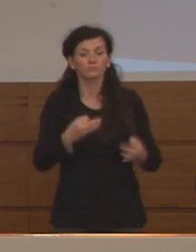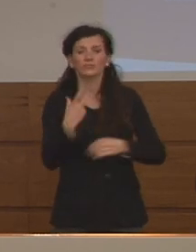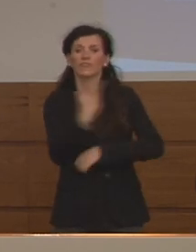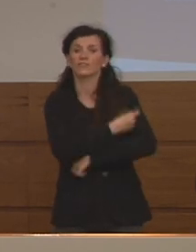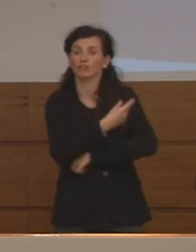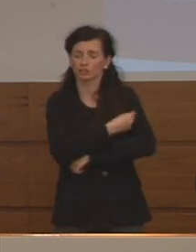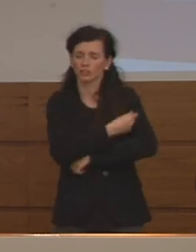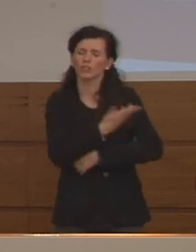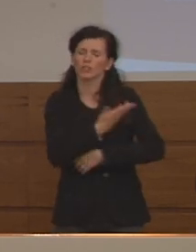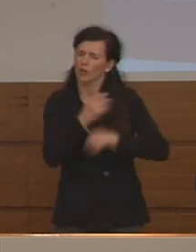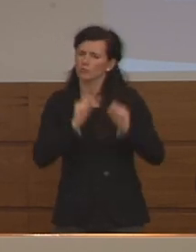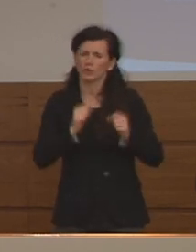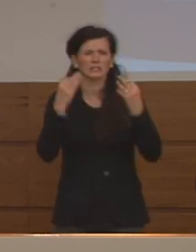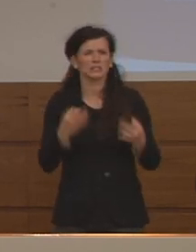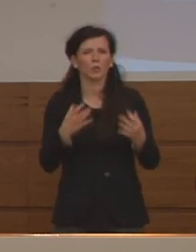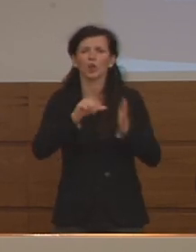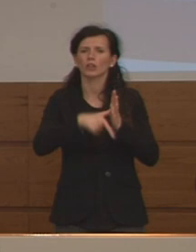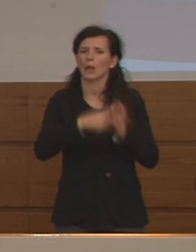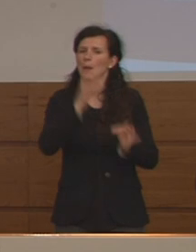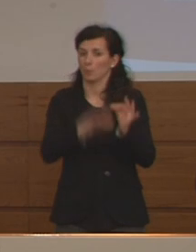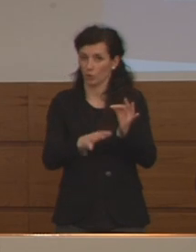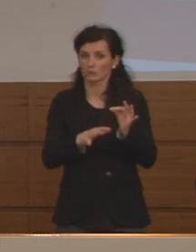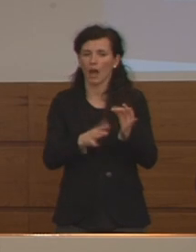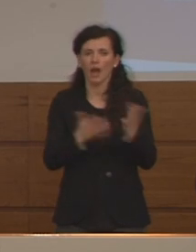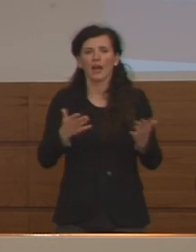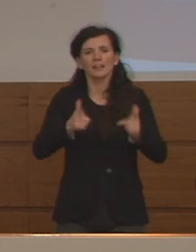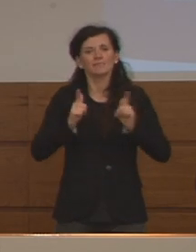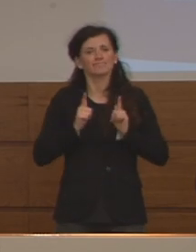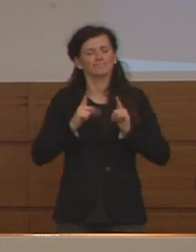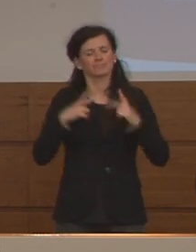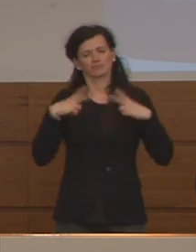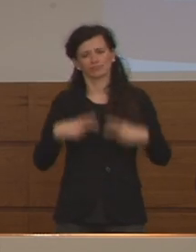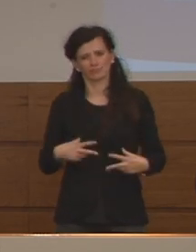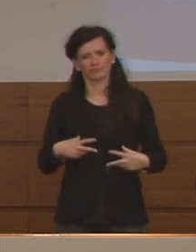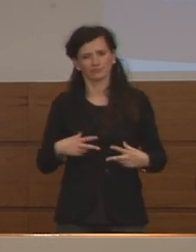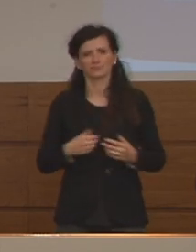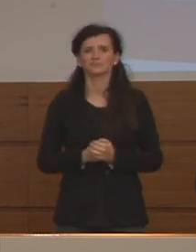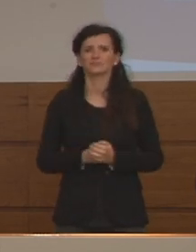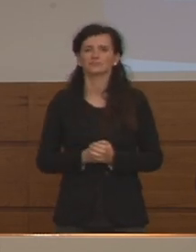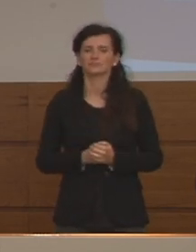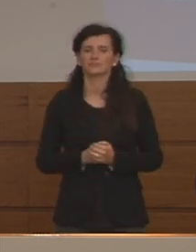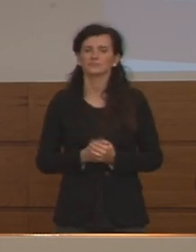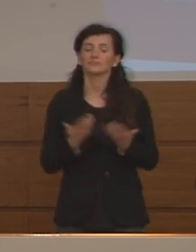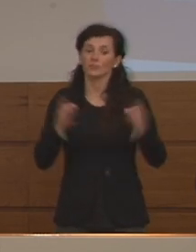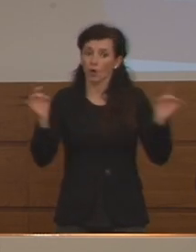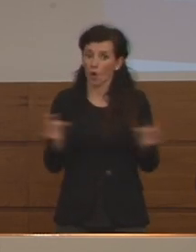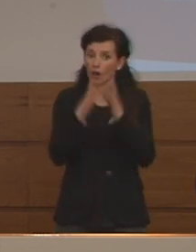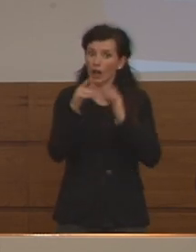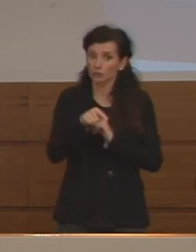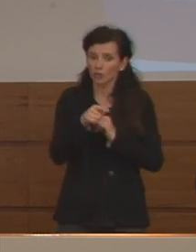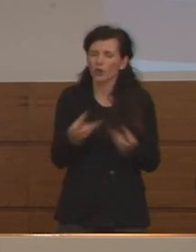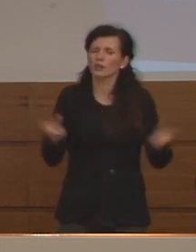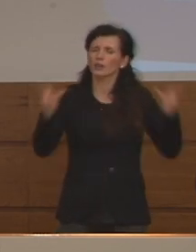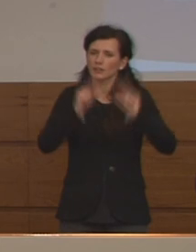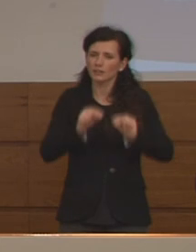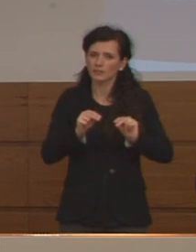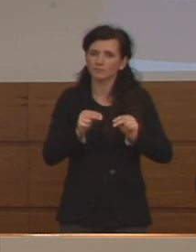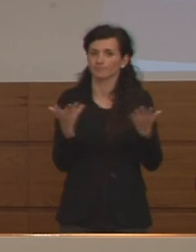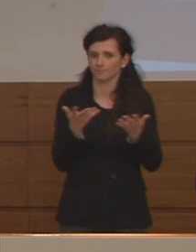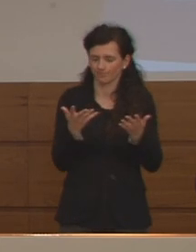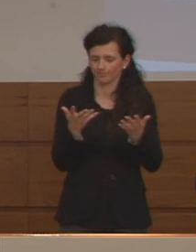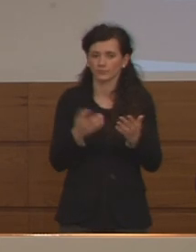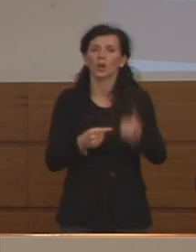probabilmente straordinariamente rapidi e questo ci conforta molto ma è anche l'occasione per ribadire alcune